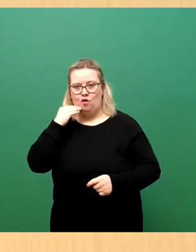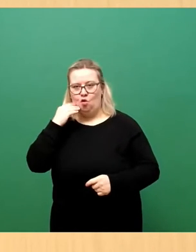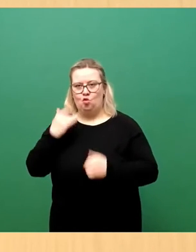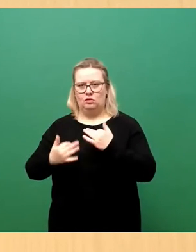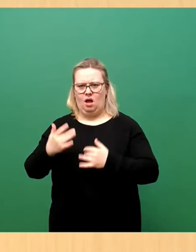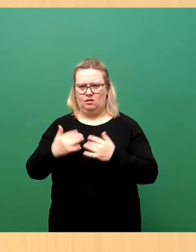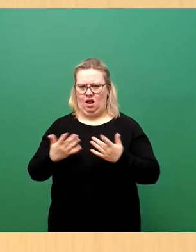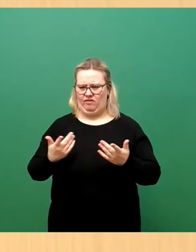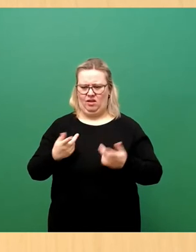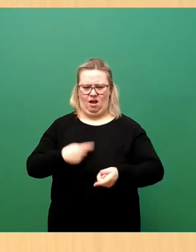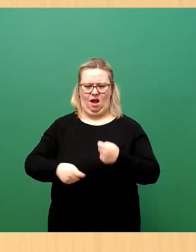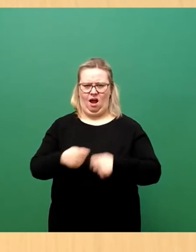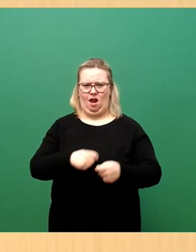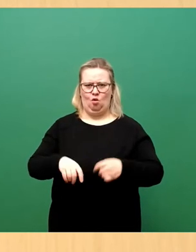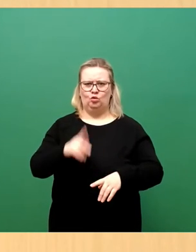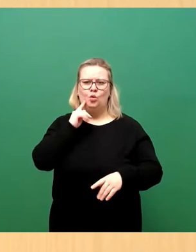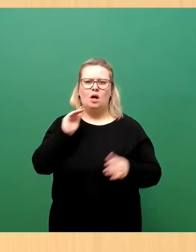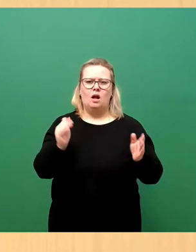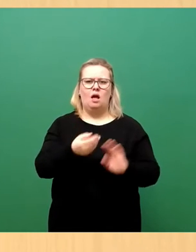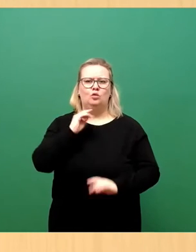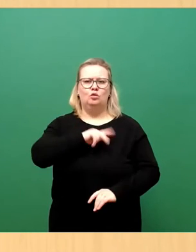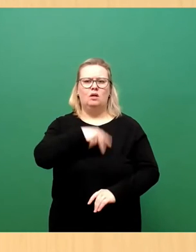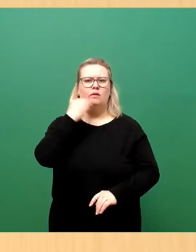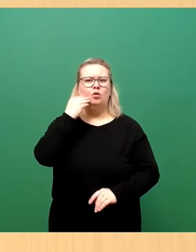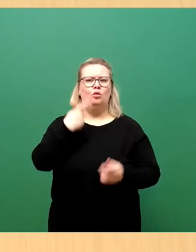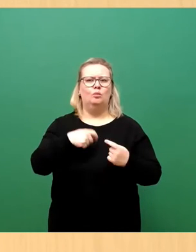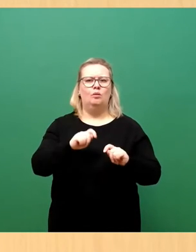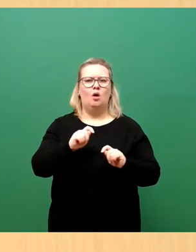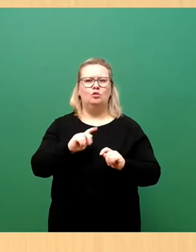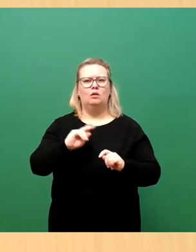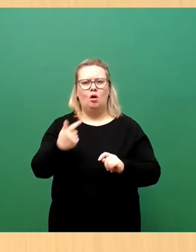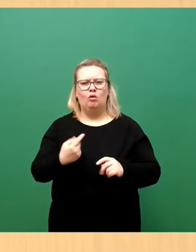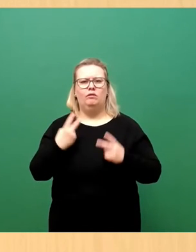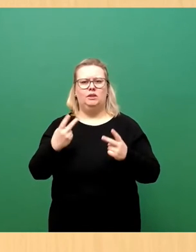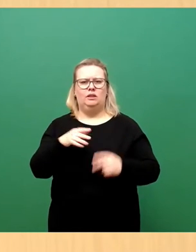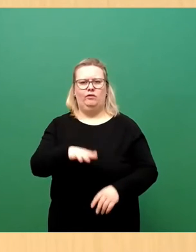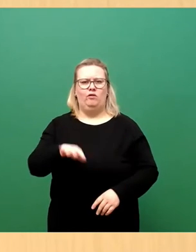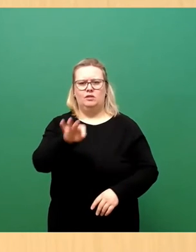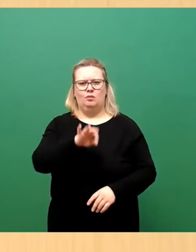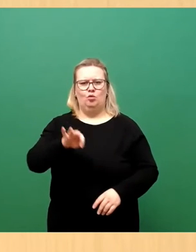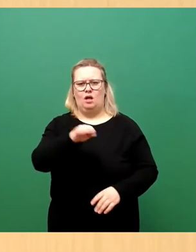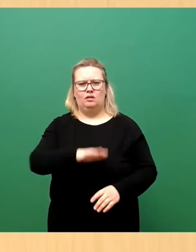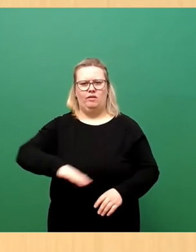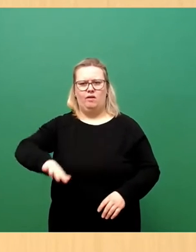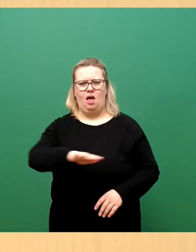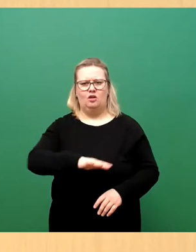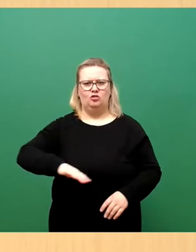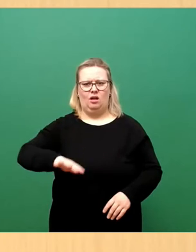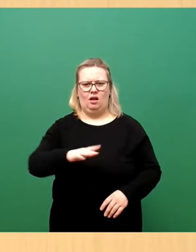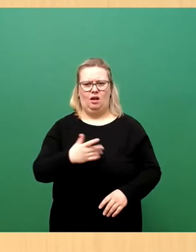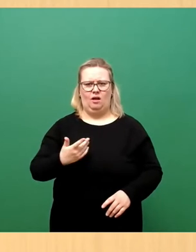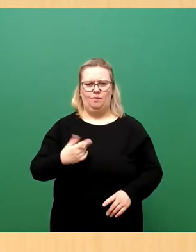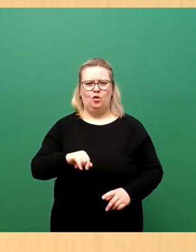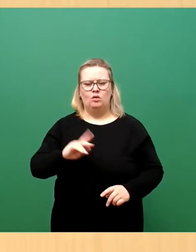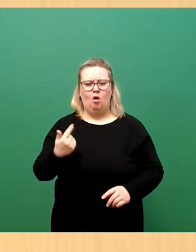Handlungsoptionen. Beispielsweise, dass man nur kleinere Sozialwohnungen bauen könnte, sondern erfordert eben 15% der Fläche für Sozialwohnungen. Und die Änderung macht es